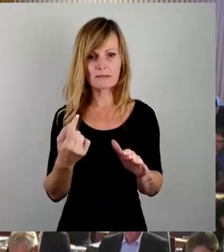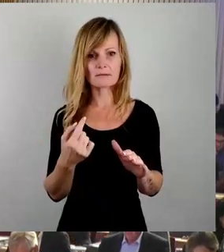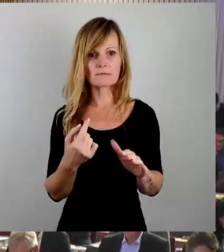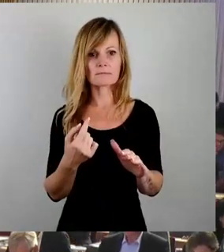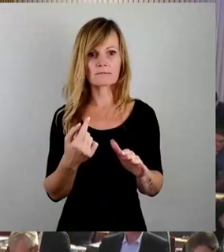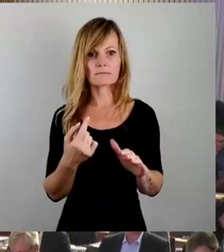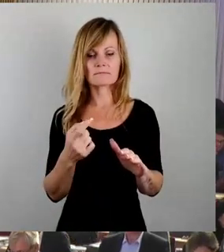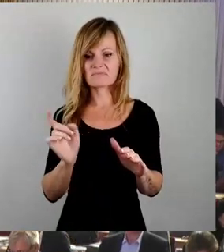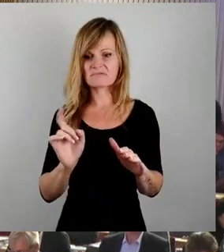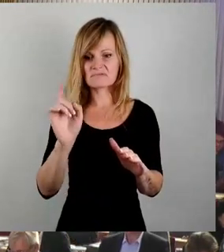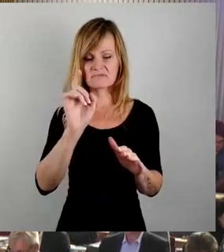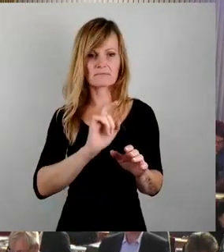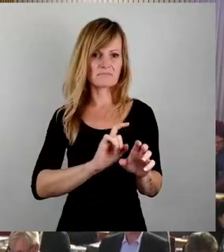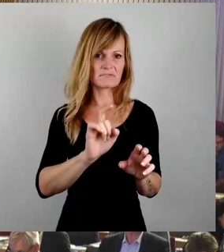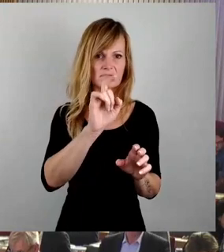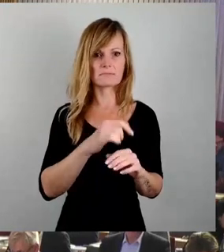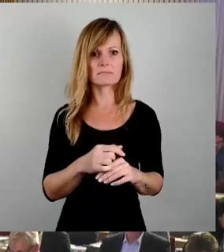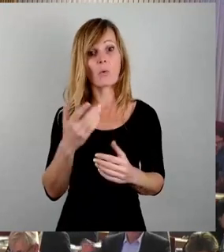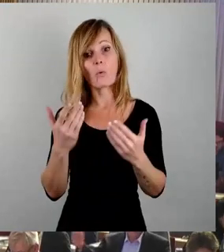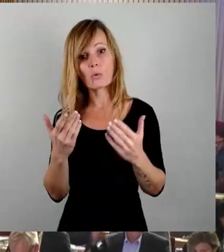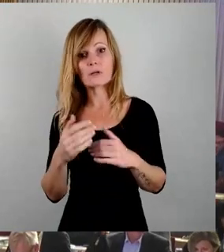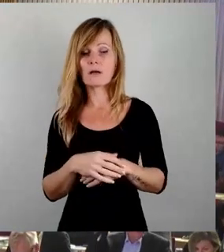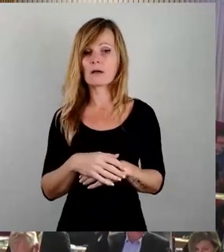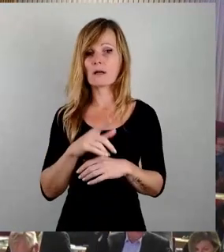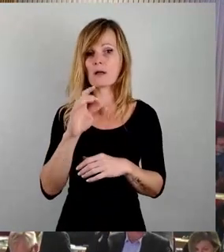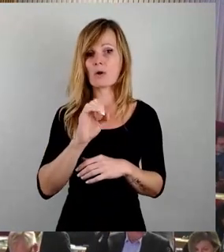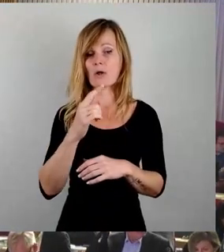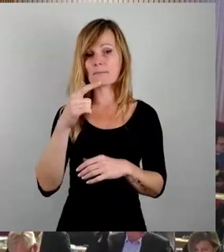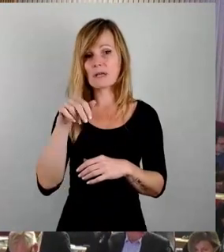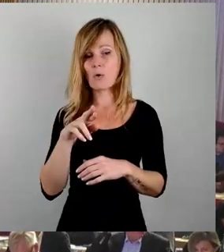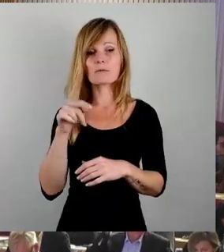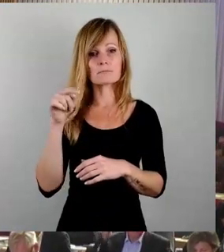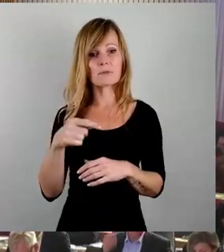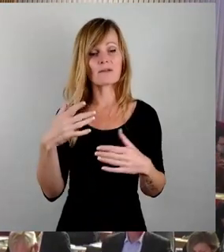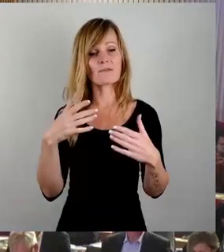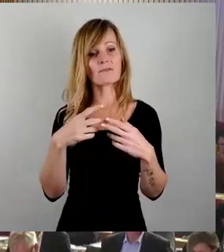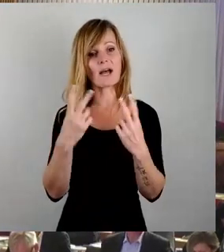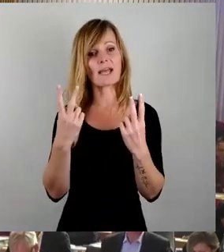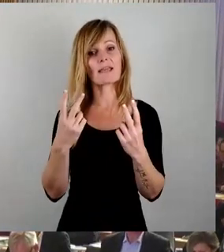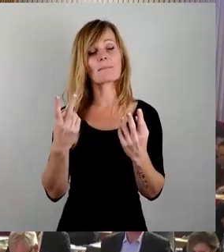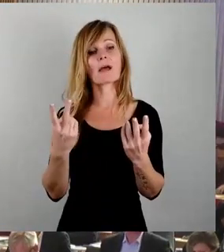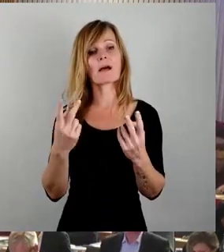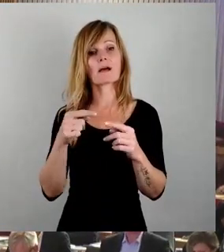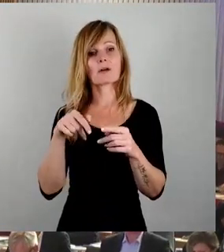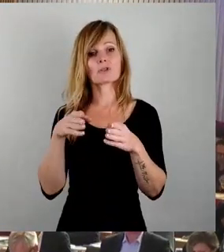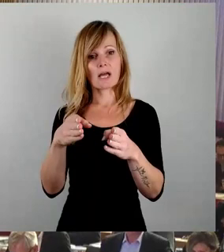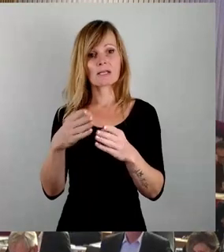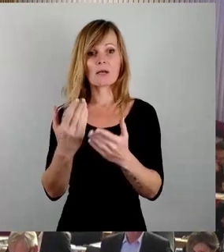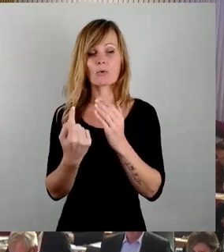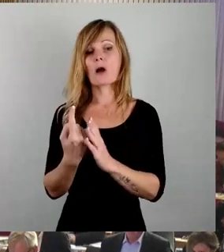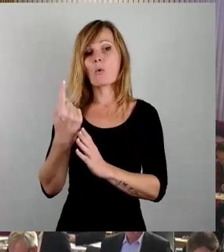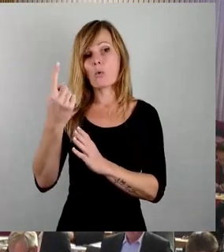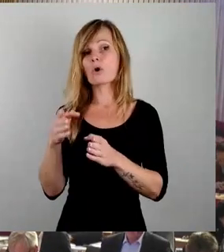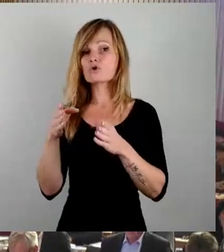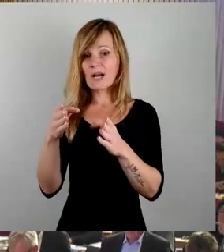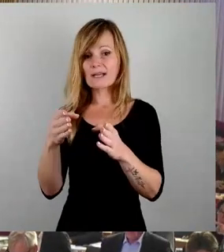gerne mit nach Löbtau nehmen und zwar auf die Freiberger Straße bzw. die Hochstraße, die gebaut wurde in den